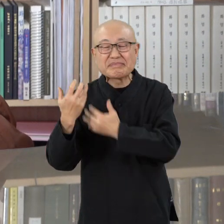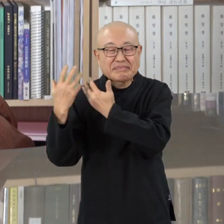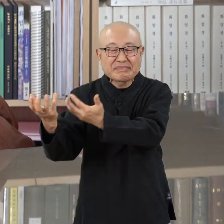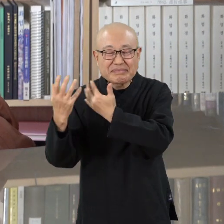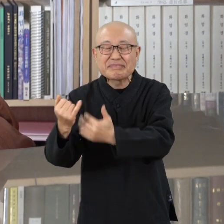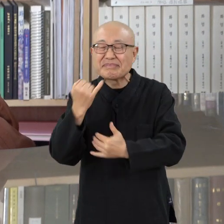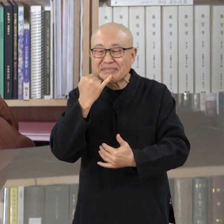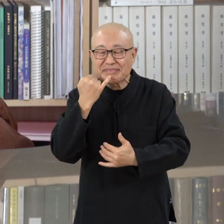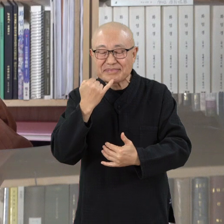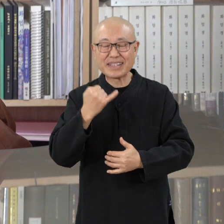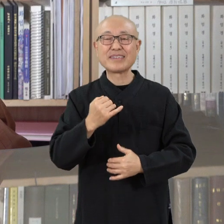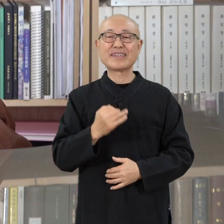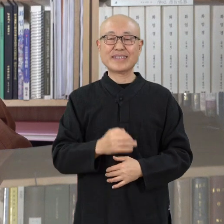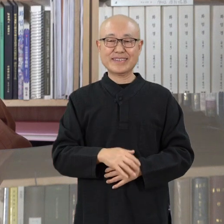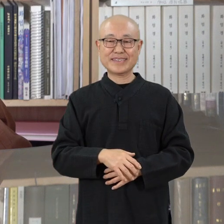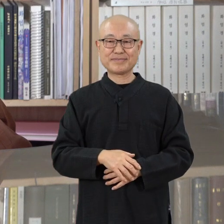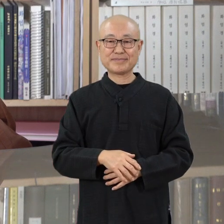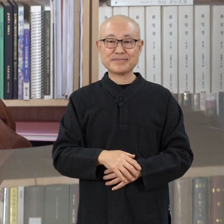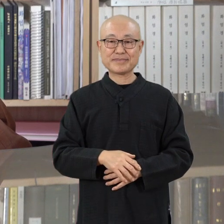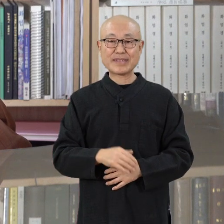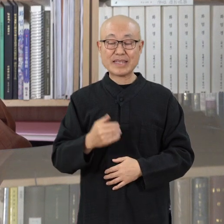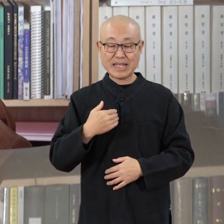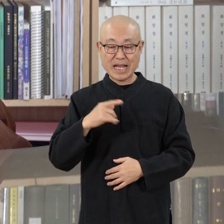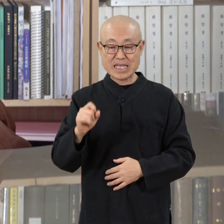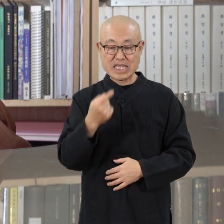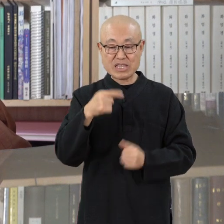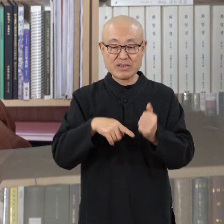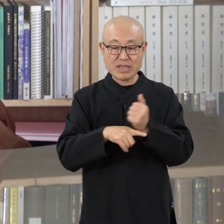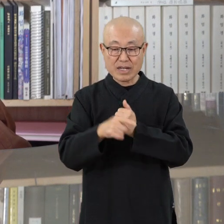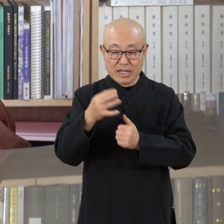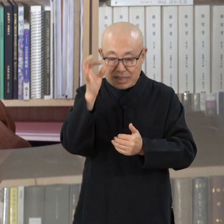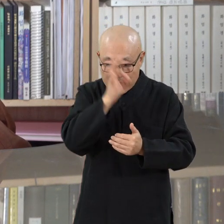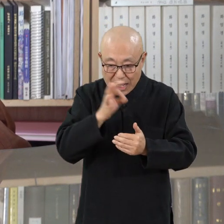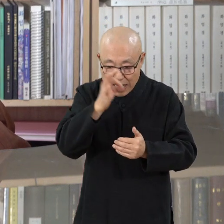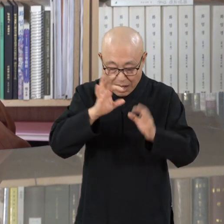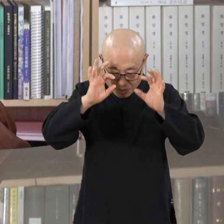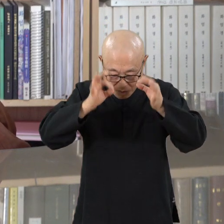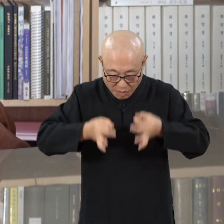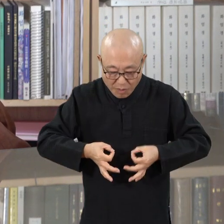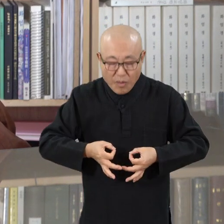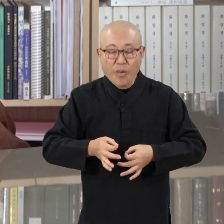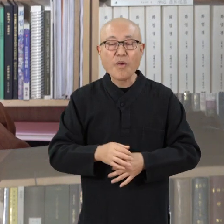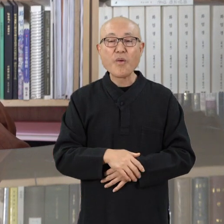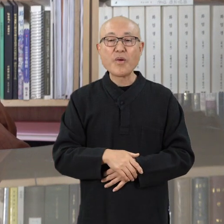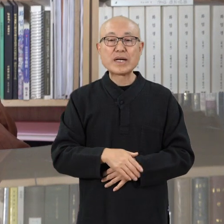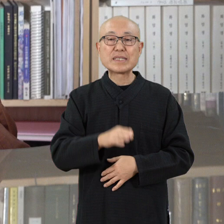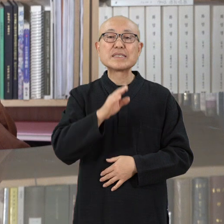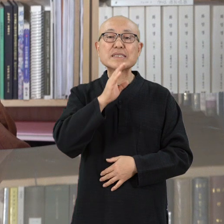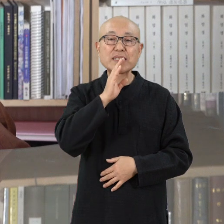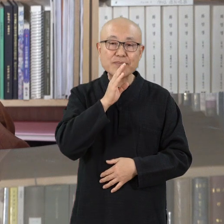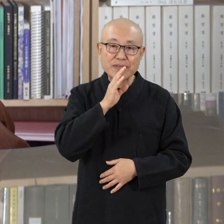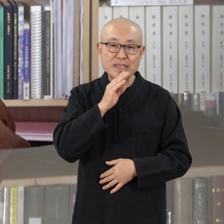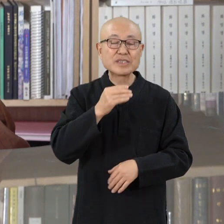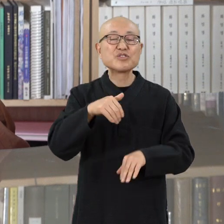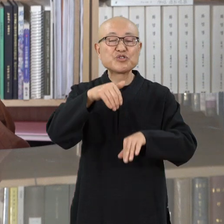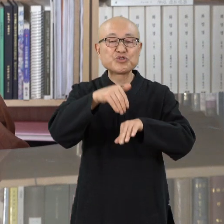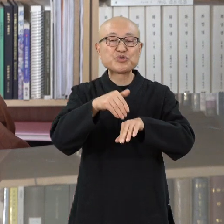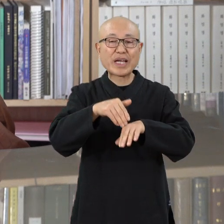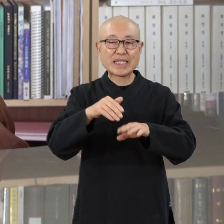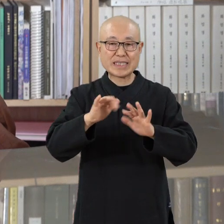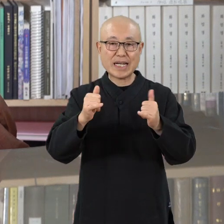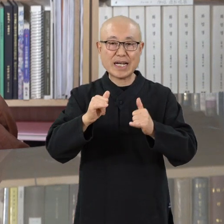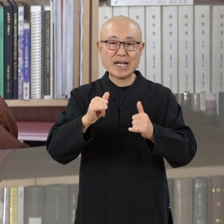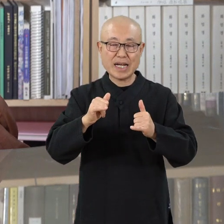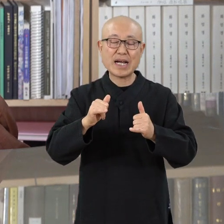단계 모든 원인을 나에게 찾으면서 우리는 참다운 불자 참다운 수행자가